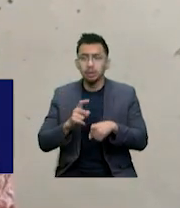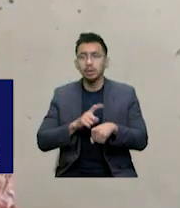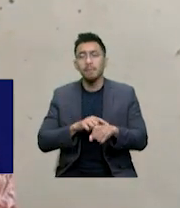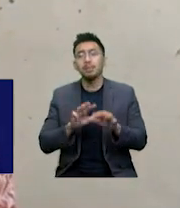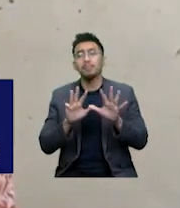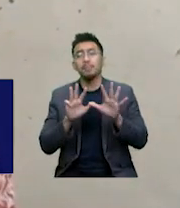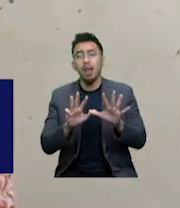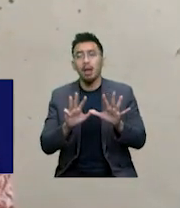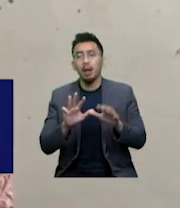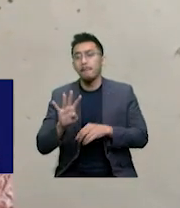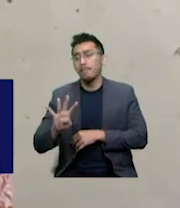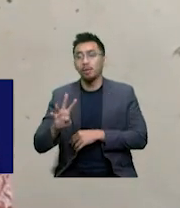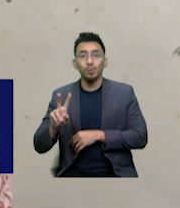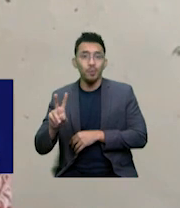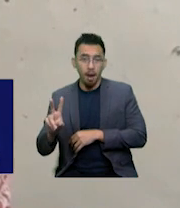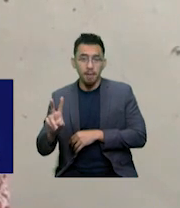jam 9.42.